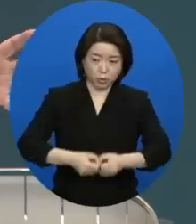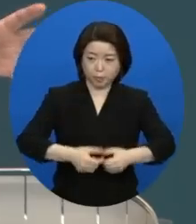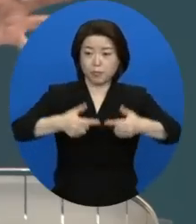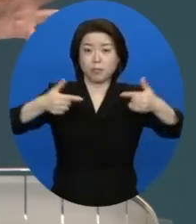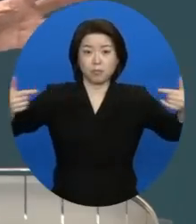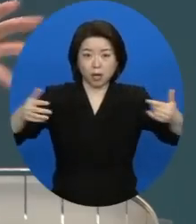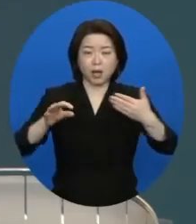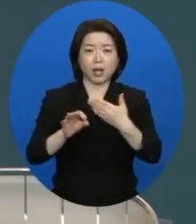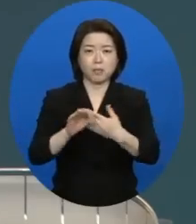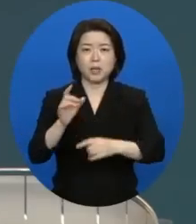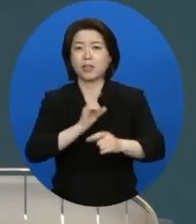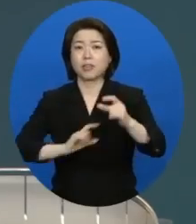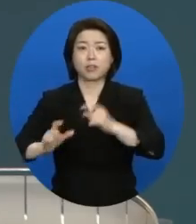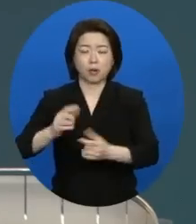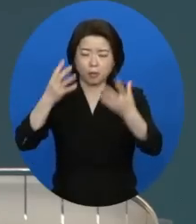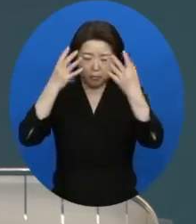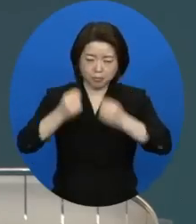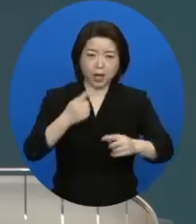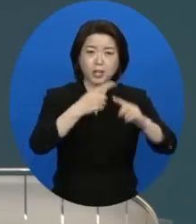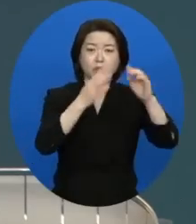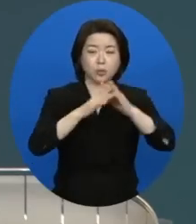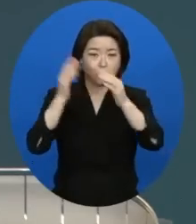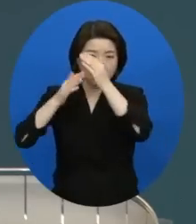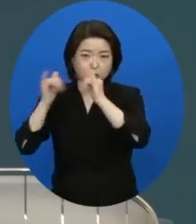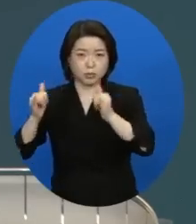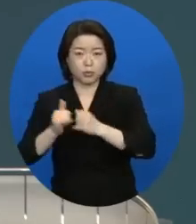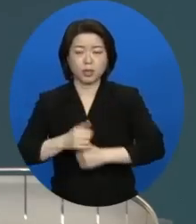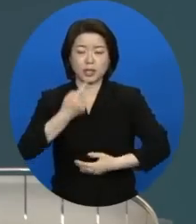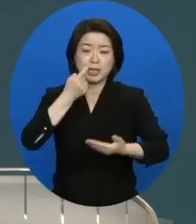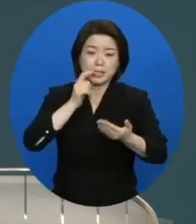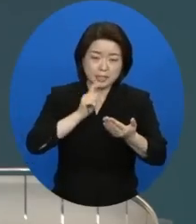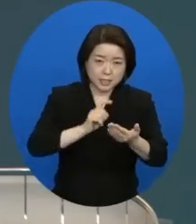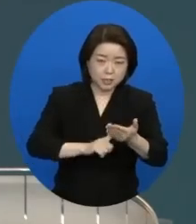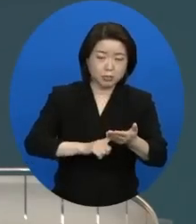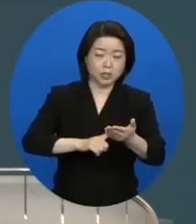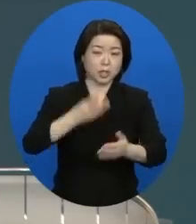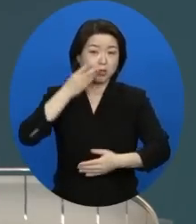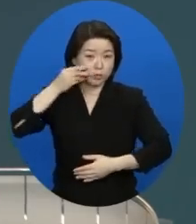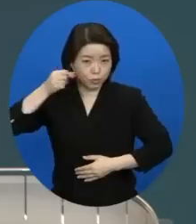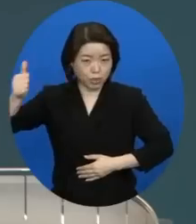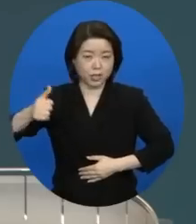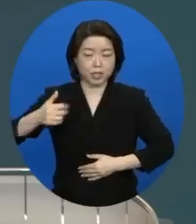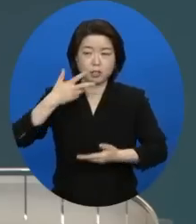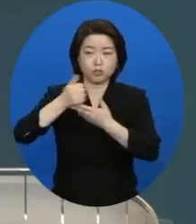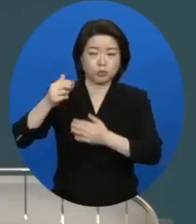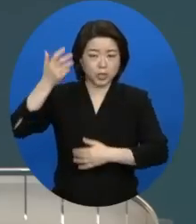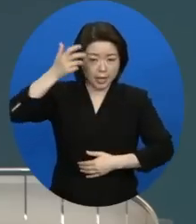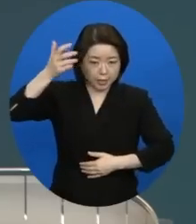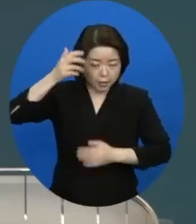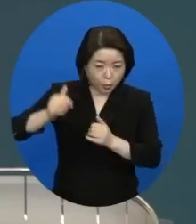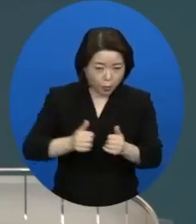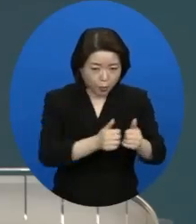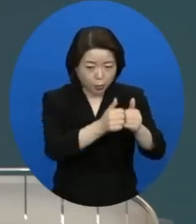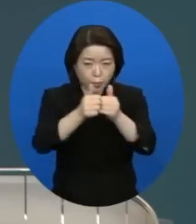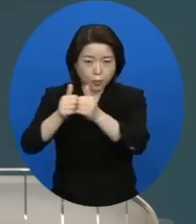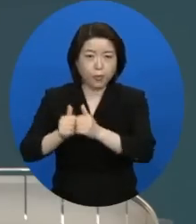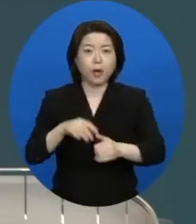되면 훨씬 많은 교회와 성도들이 쉽게 주님과 동행하는 영적인 흐름에 들어오게 돼요.